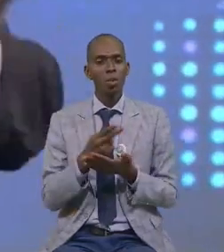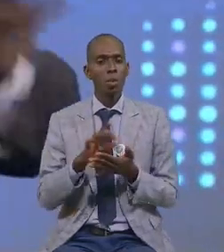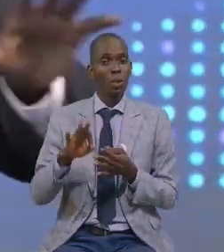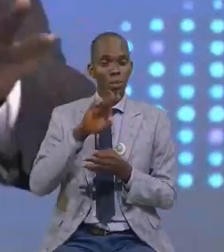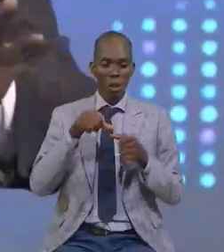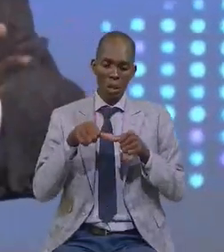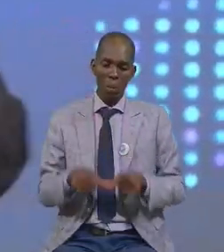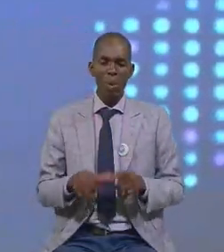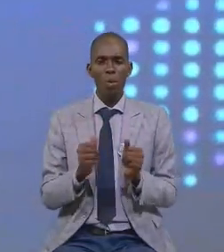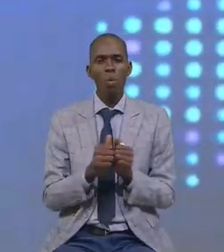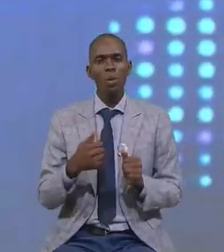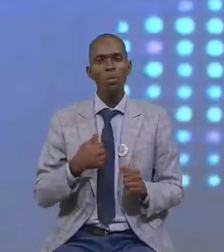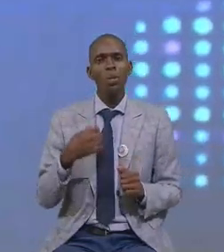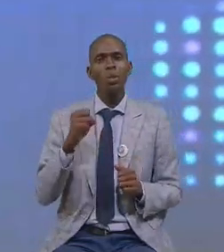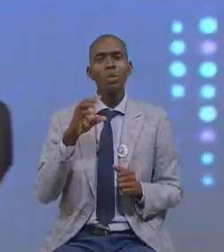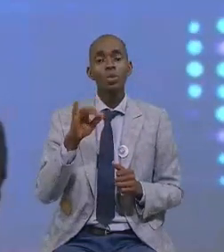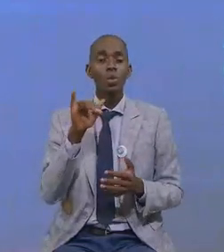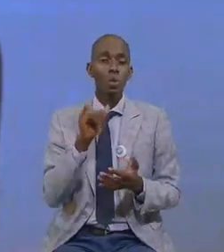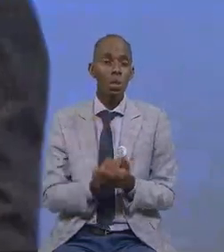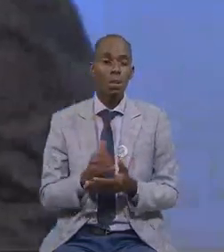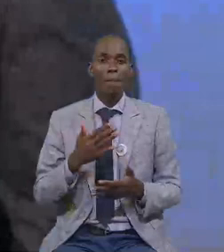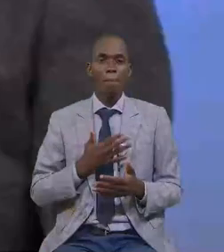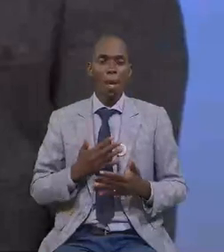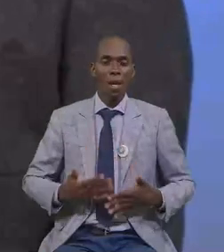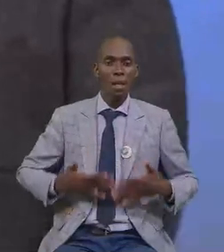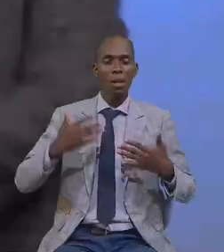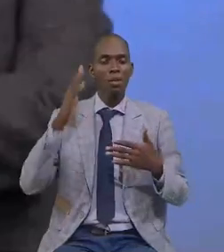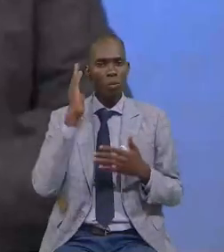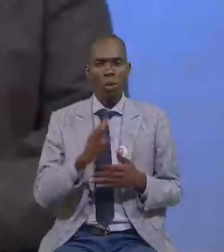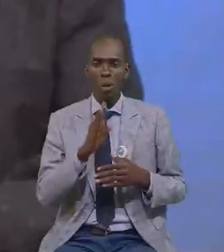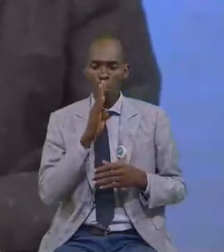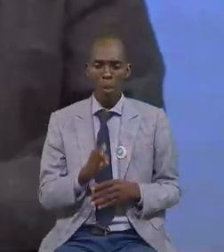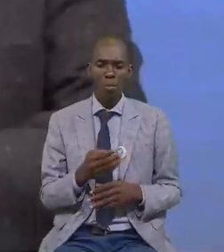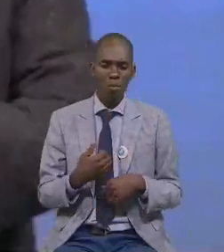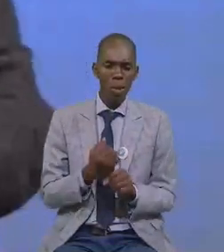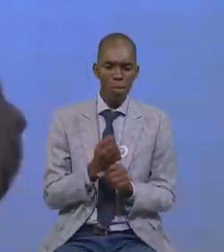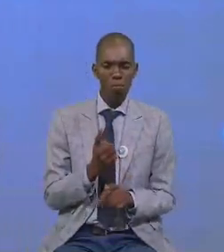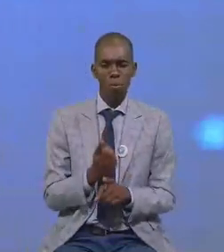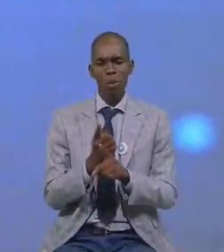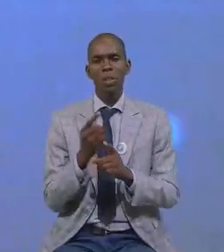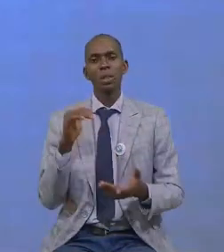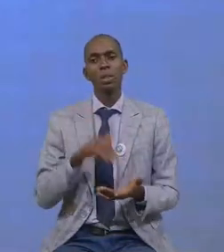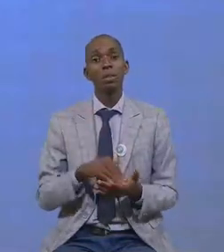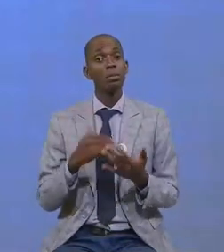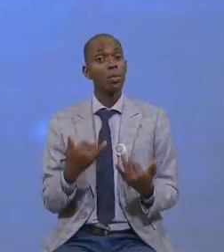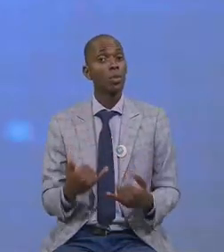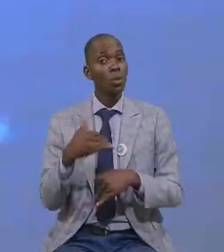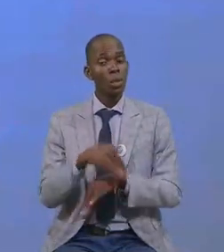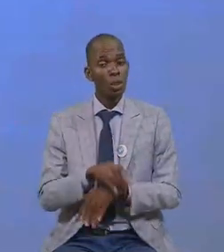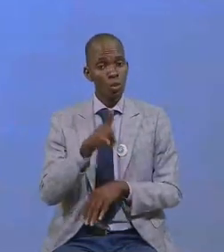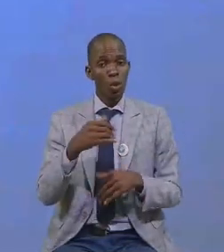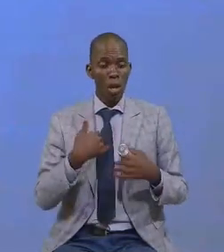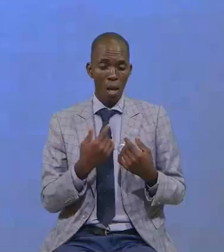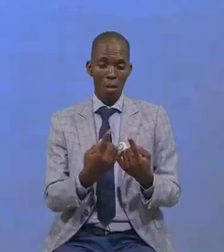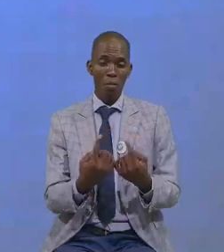demeure avec moi, afin que ma vie soit une vie redressée. Ce soir,